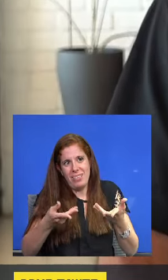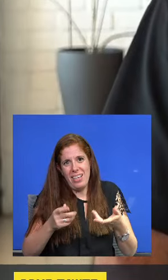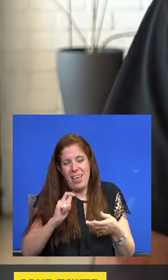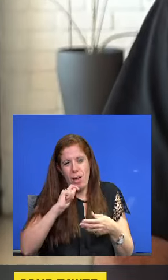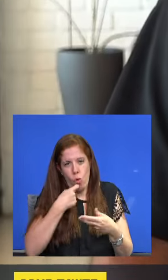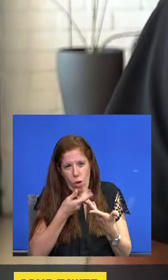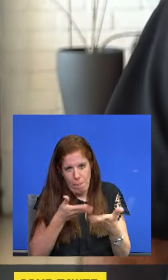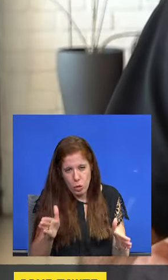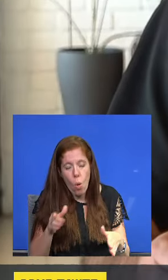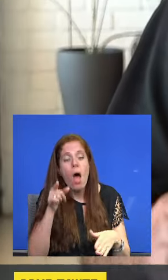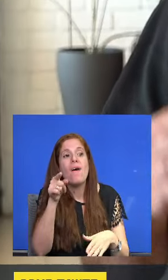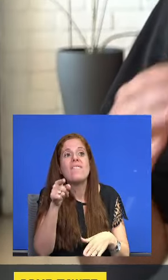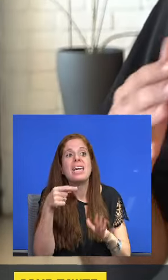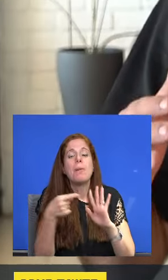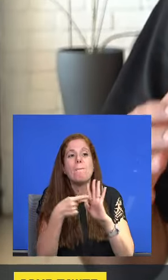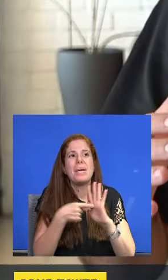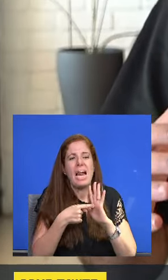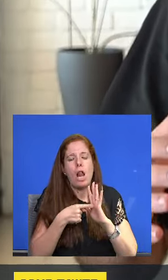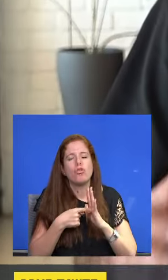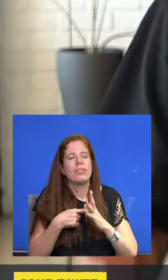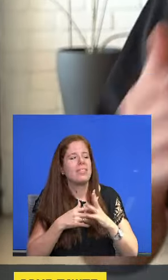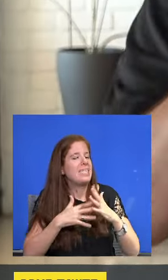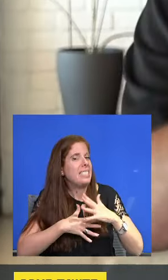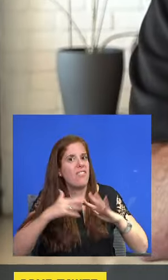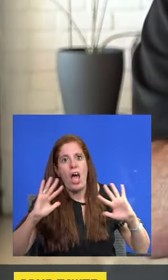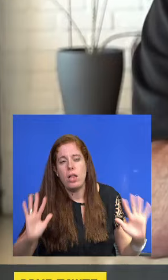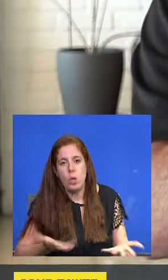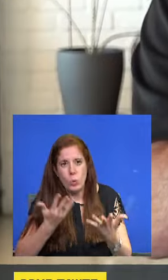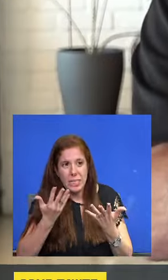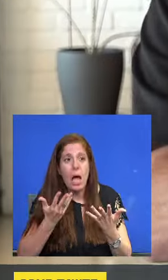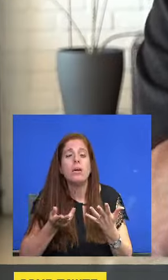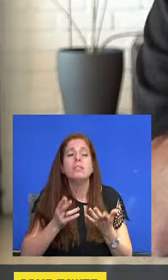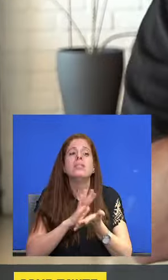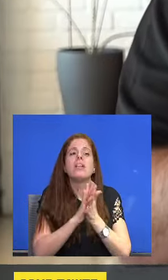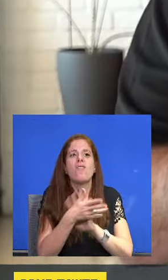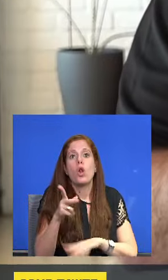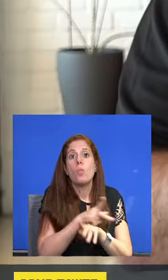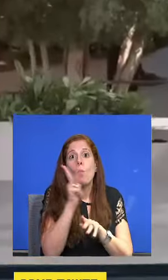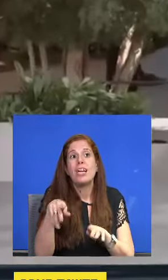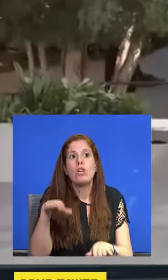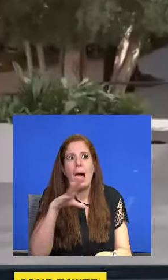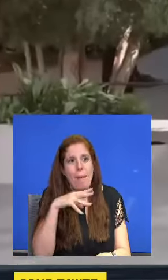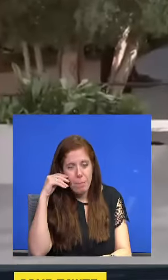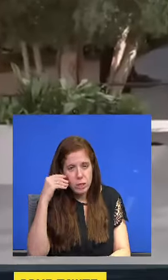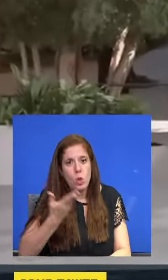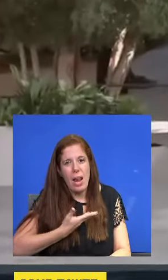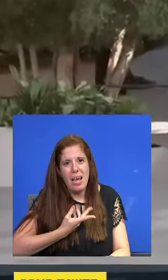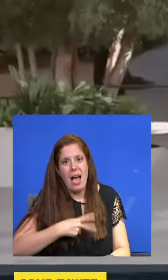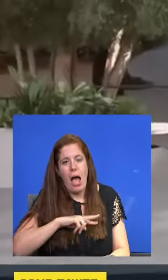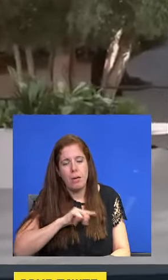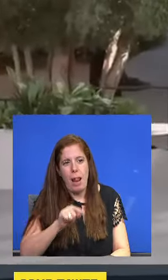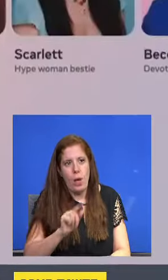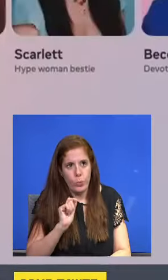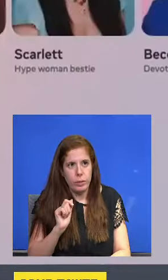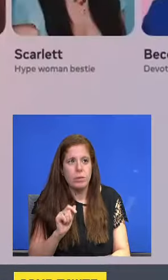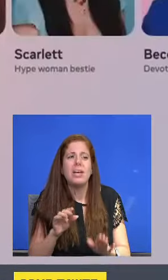שיתופי, ואז בגלל שהיא צברה כל כך הרבה תאוצה, אז זה נהיה באמת פרויקט שגם אמזון לקרה עליו אחריות. כאן הצליחו למצוא